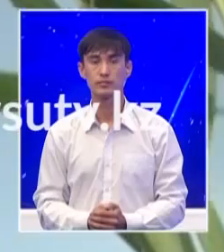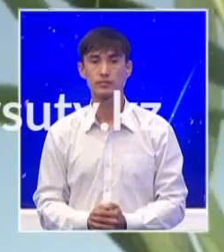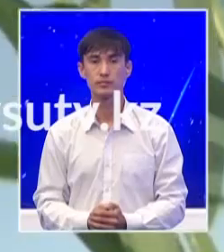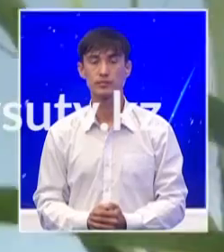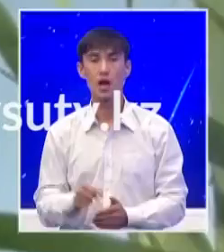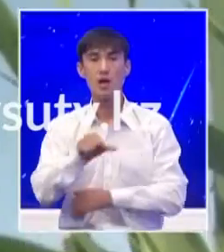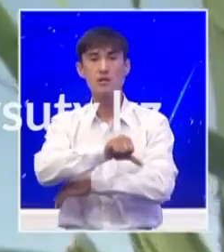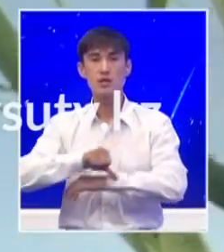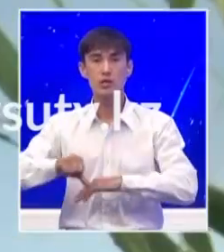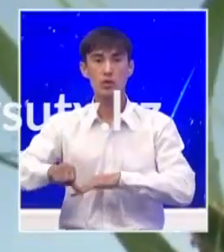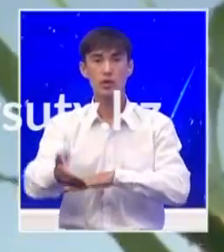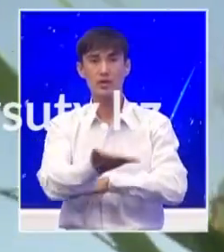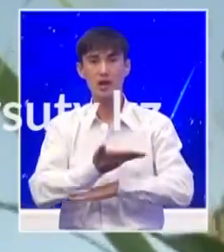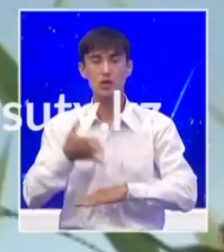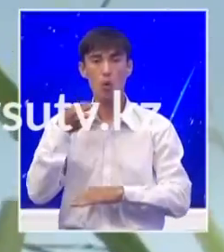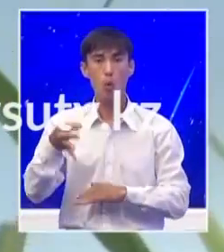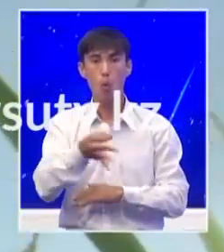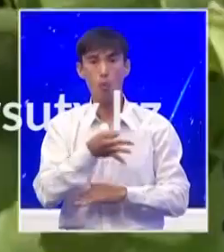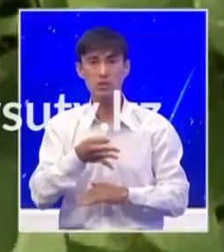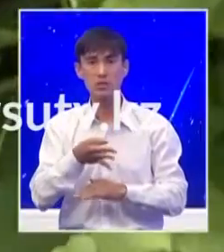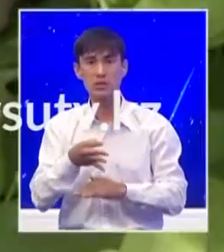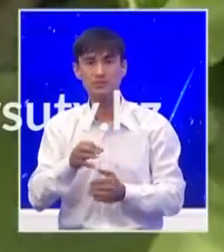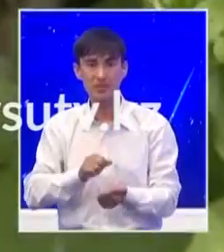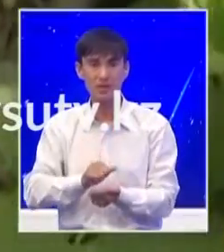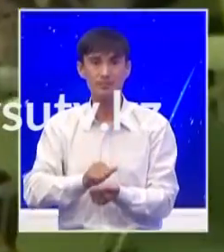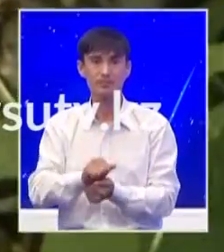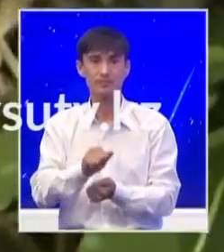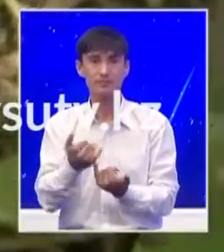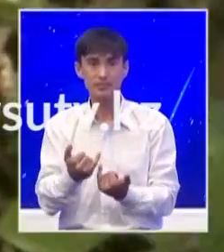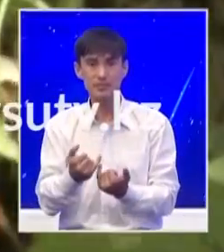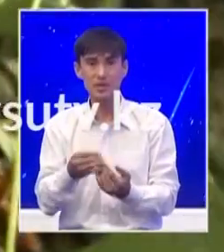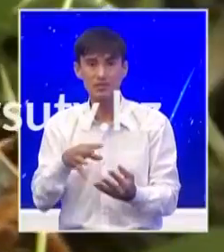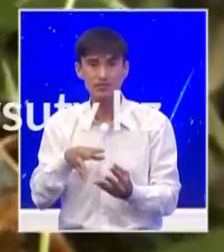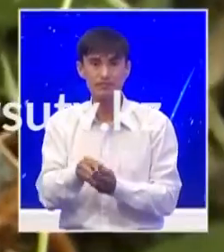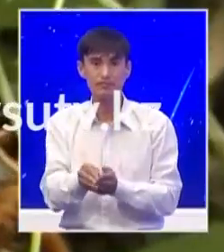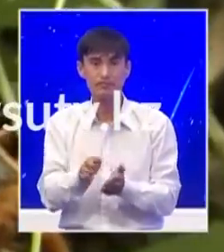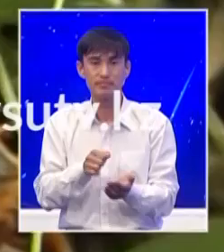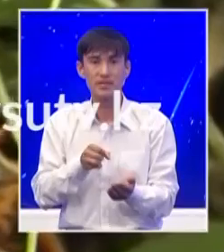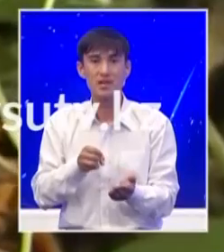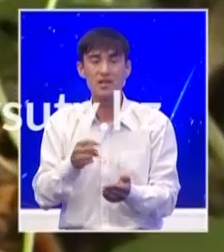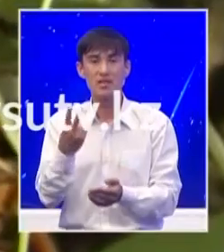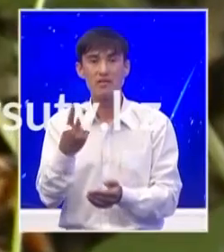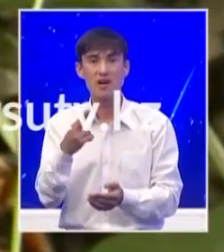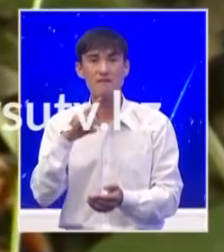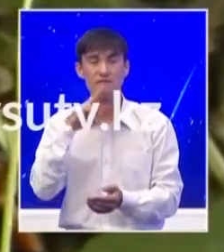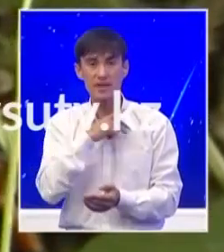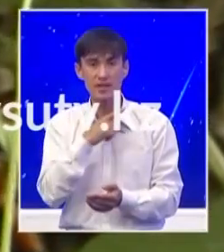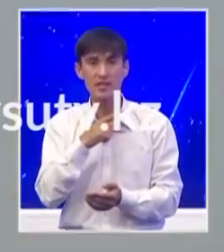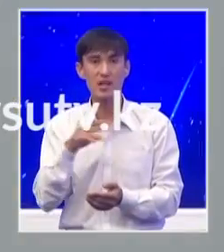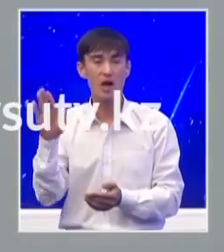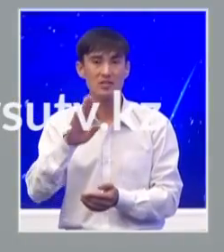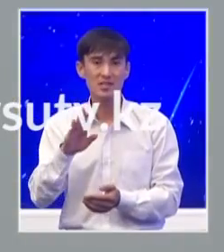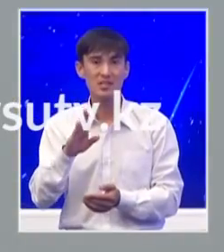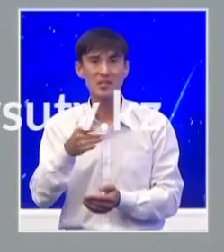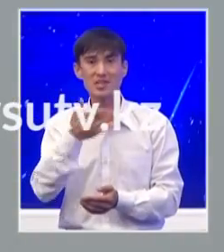На территории нашей области опустошают сельскохозяйственные посевы сразу два вида вредителей – азиатская и итальянская